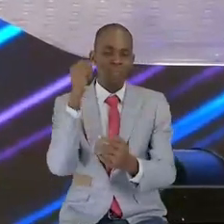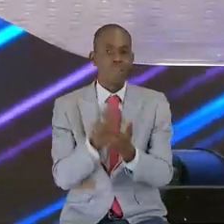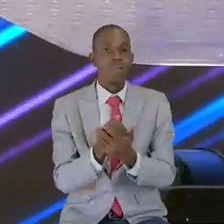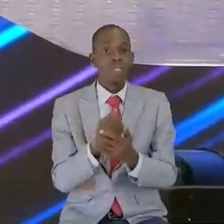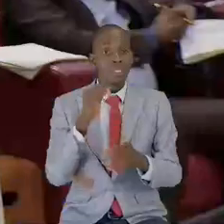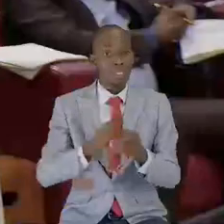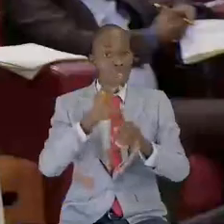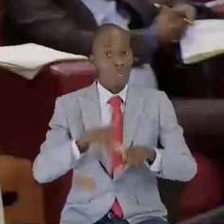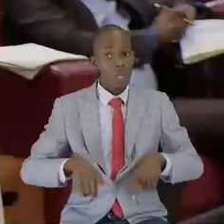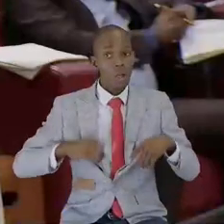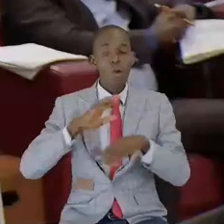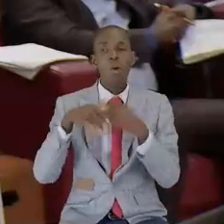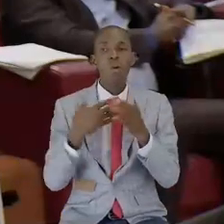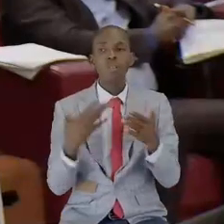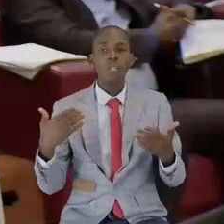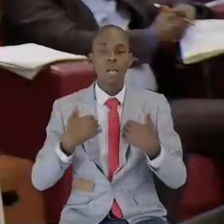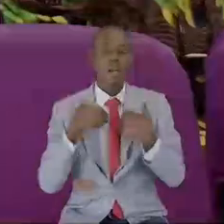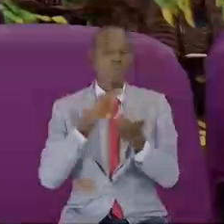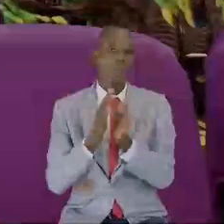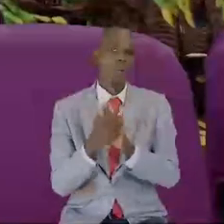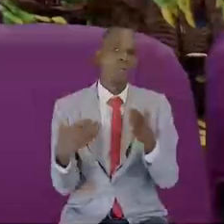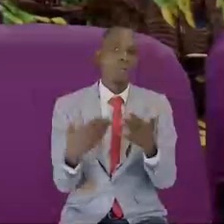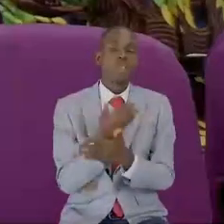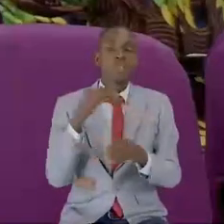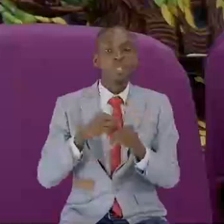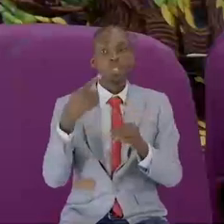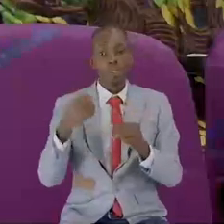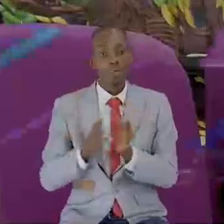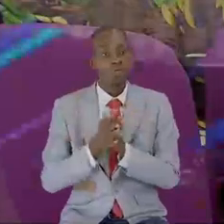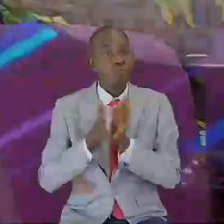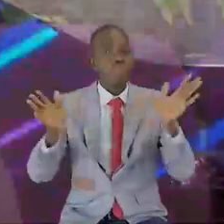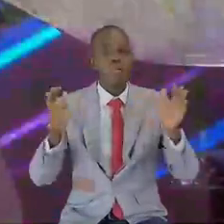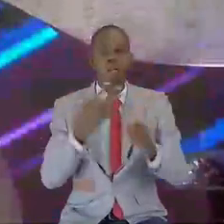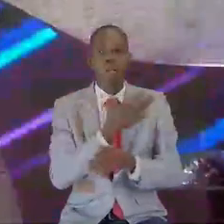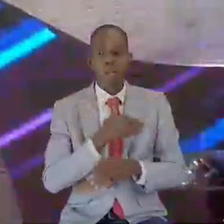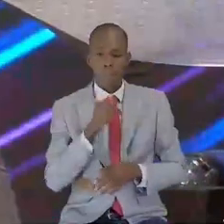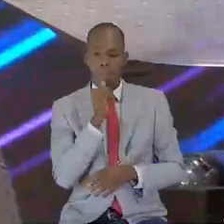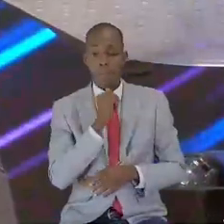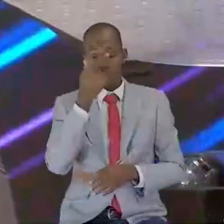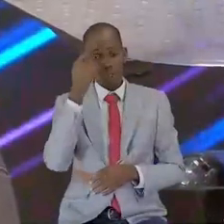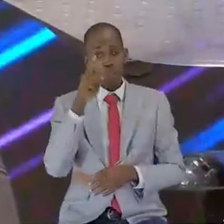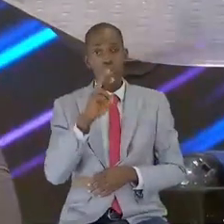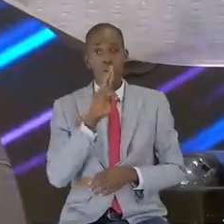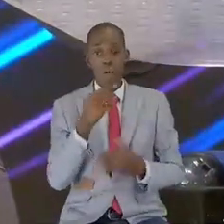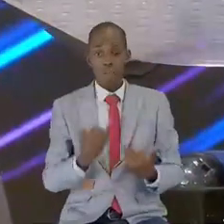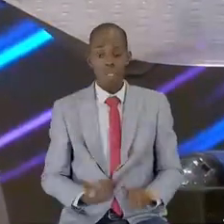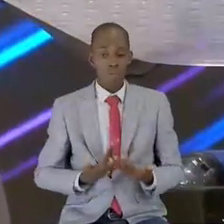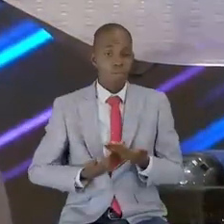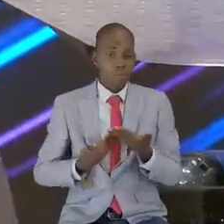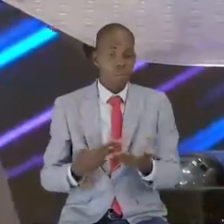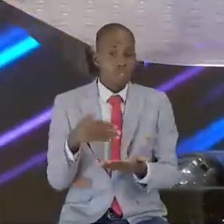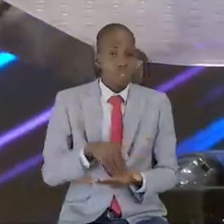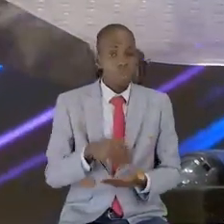vie, tout est devenu nouveau, en public et en privé, parce que tu es né de nouveau, parce que tu